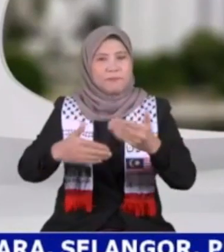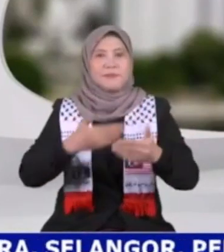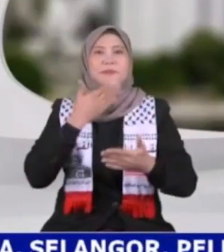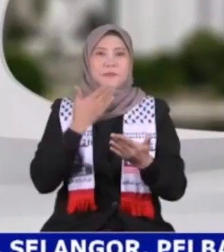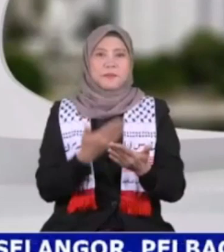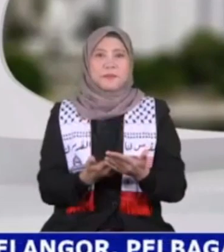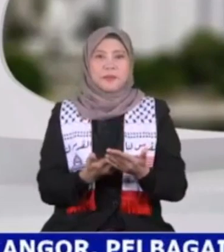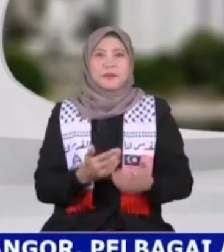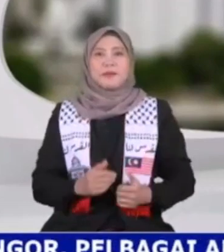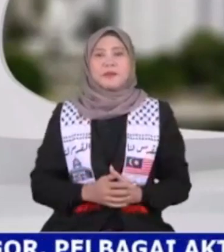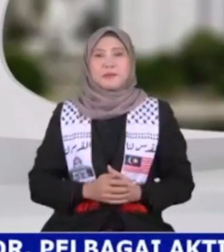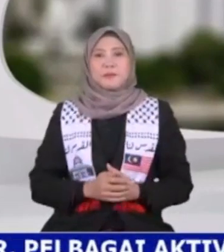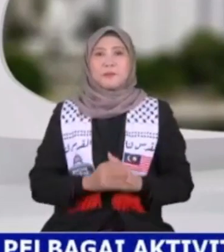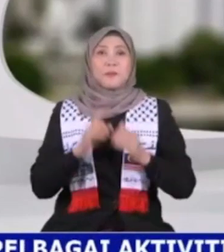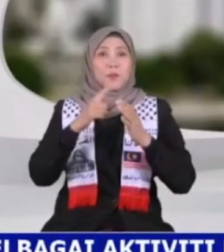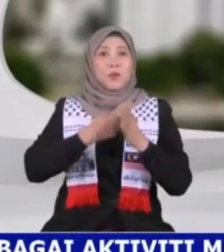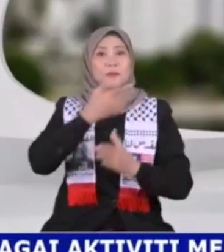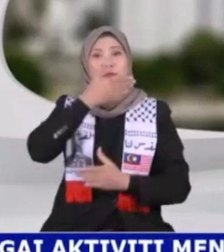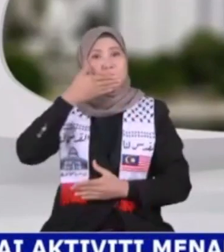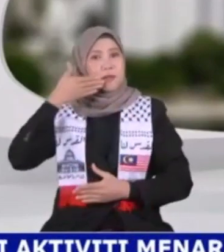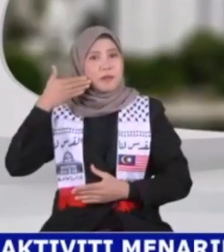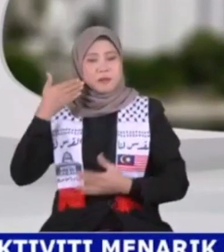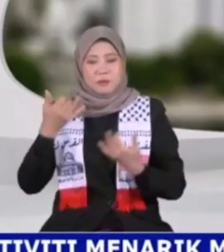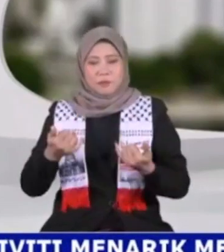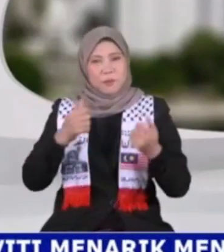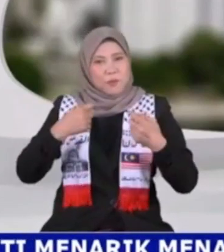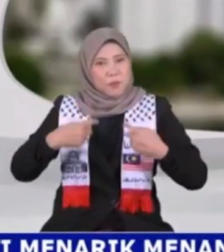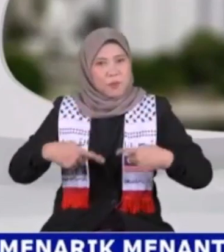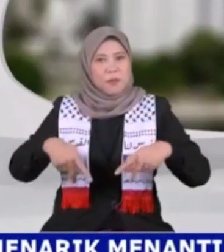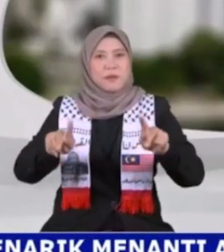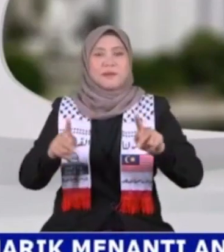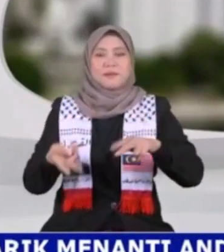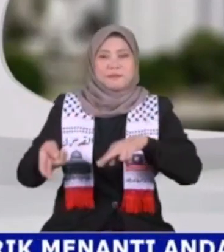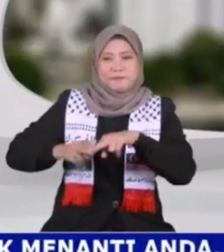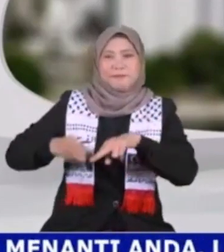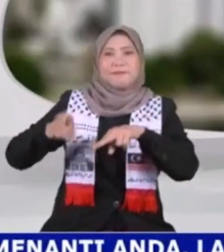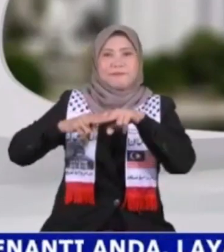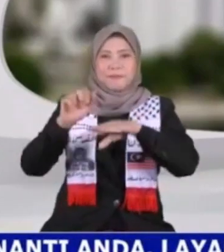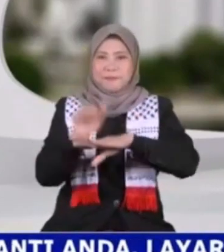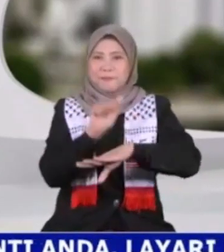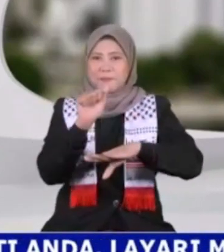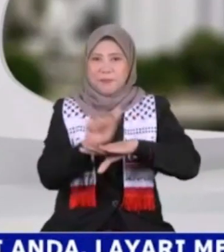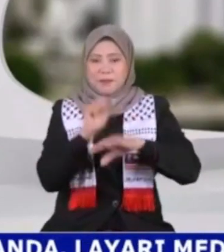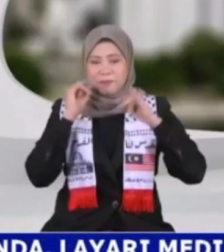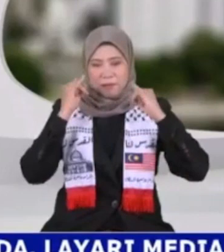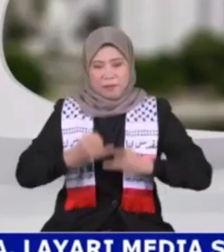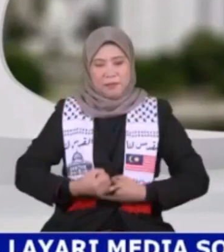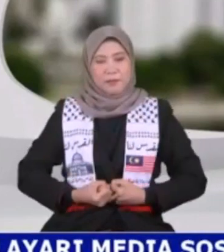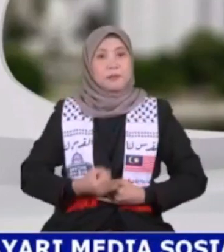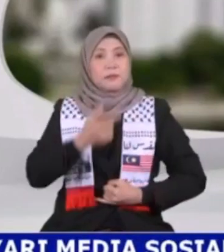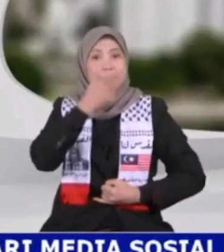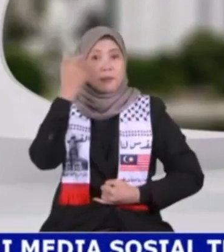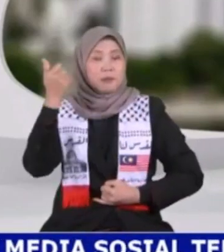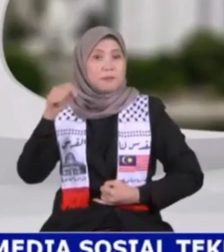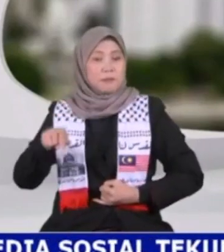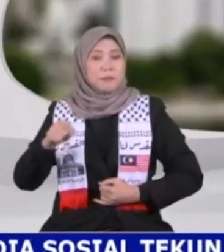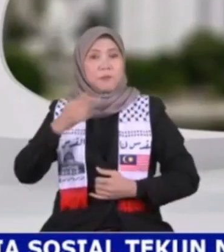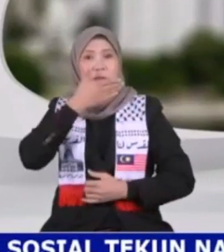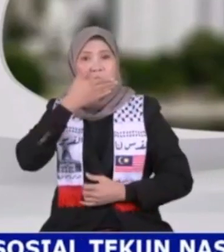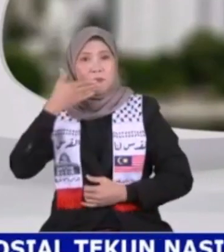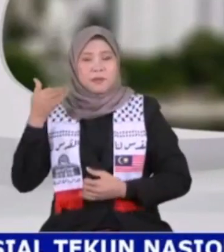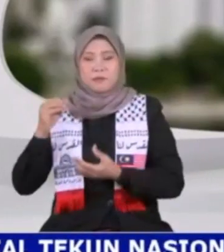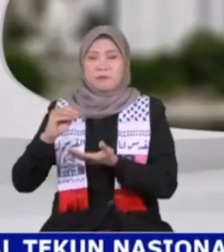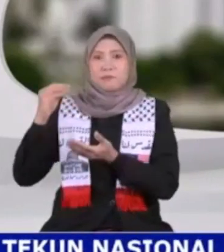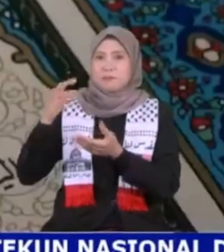baik. Apatah lagi Ramadan adalah peluang untuk menggandakan amal ibadat kerana bulan itu ibarat lupuk